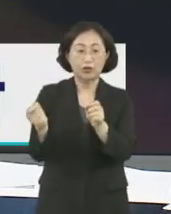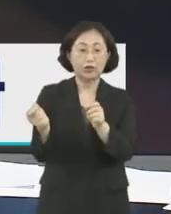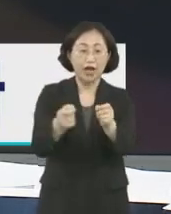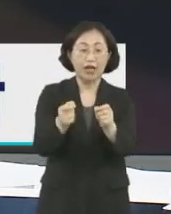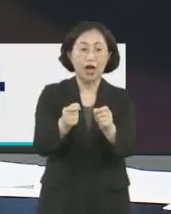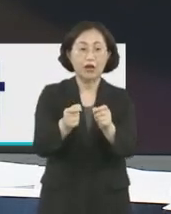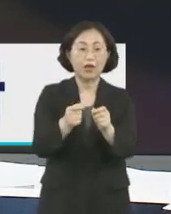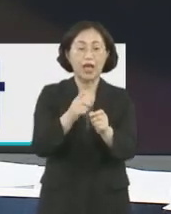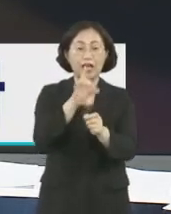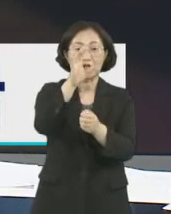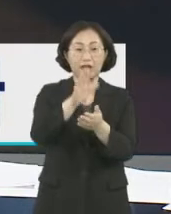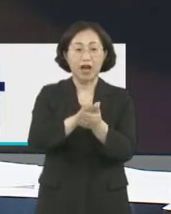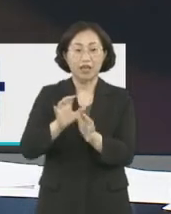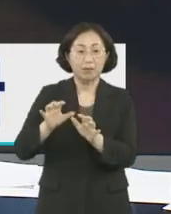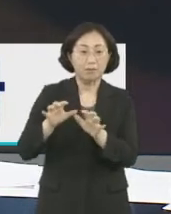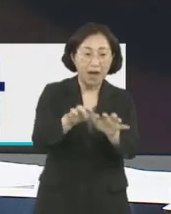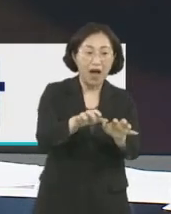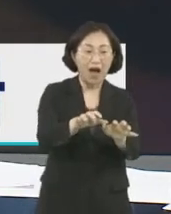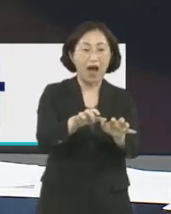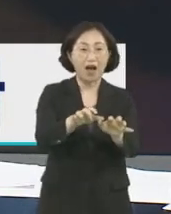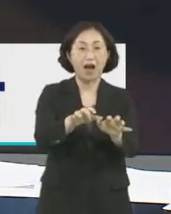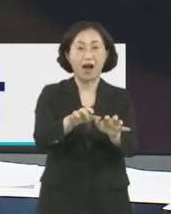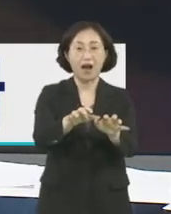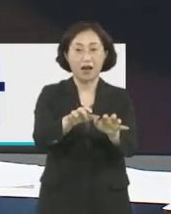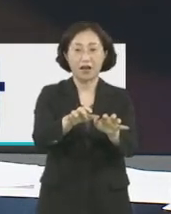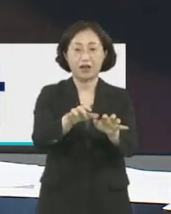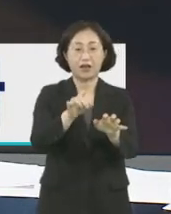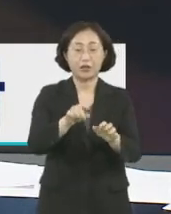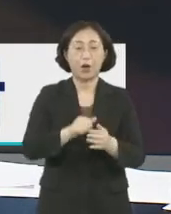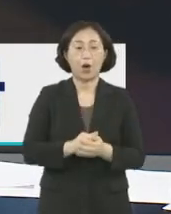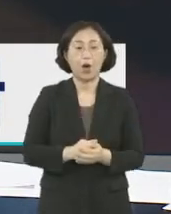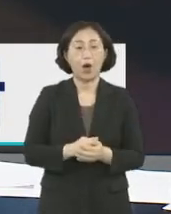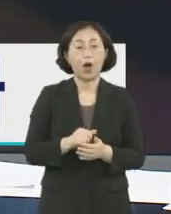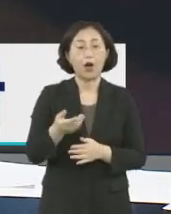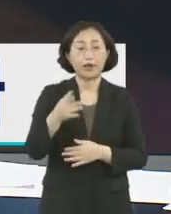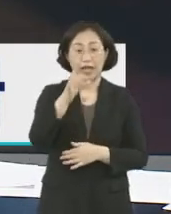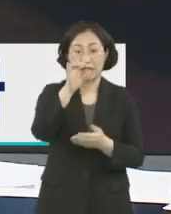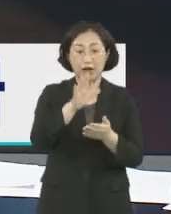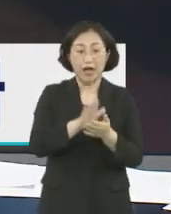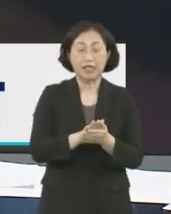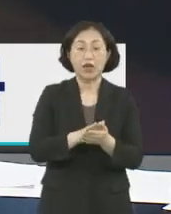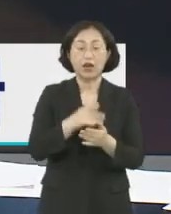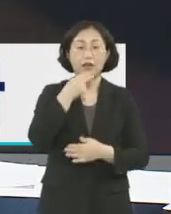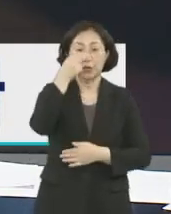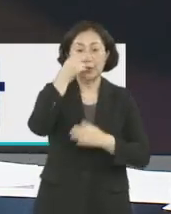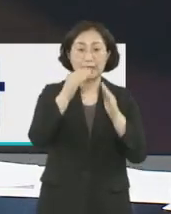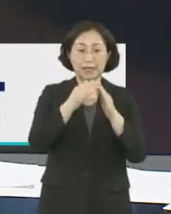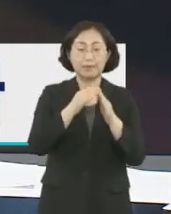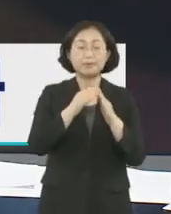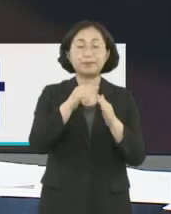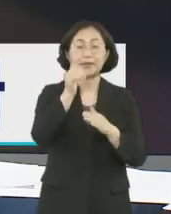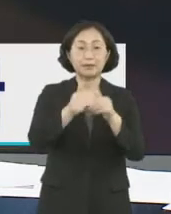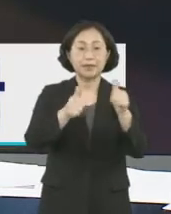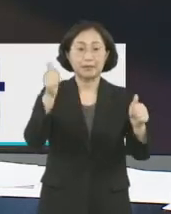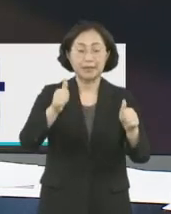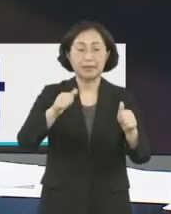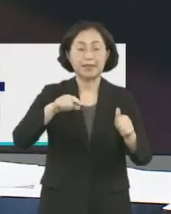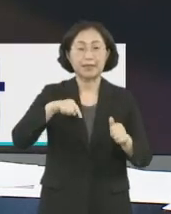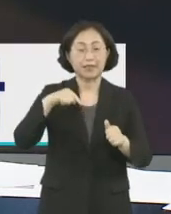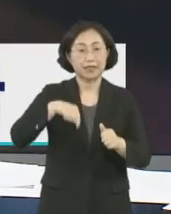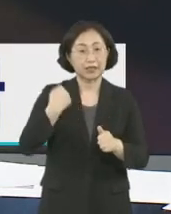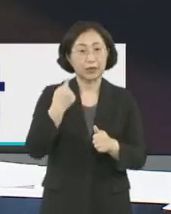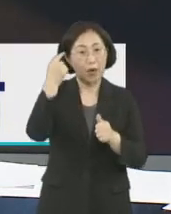가에 전쟁이 벌어지고 있습니다 다행히 융 업소들의 자진 휴업 등으로 천안 지역은 원정 이용이 확실히 줄었는데